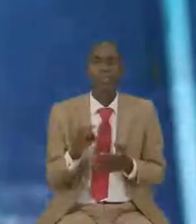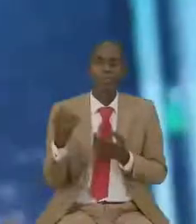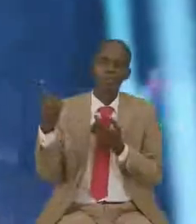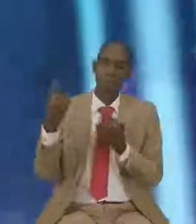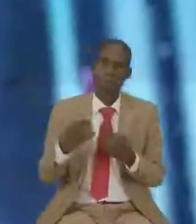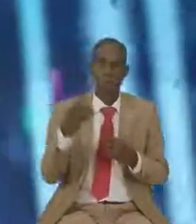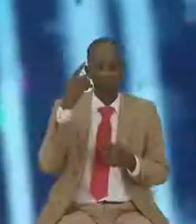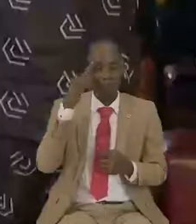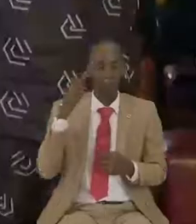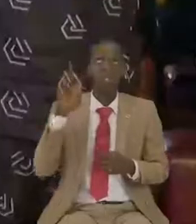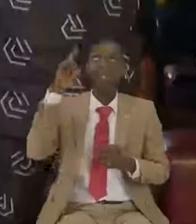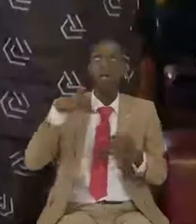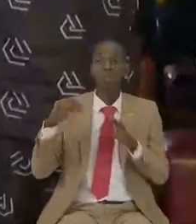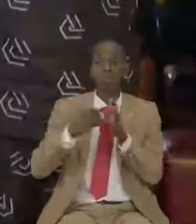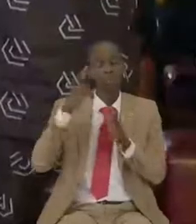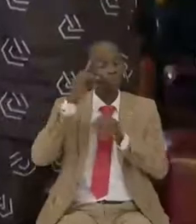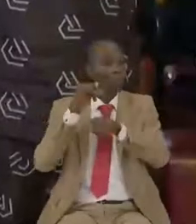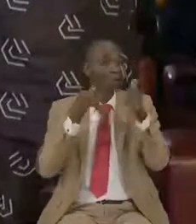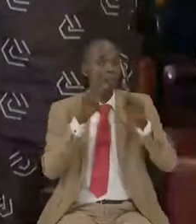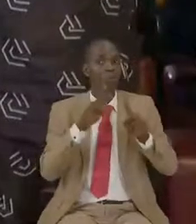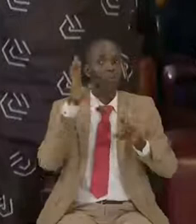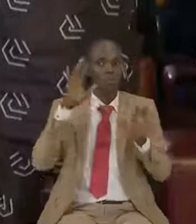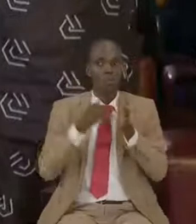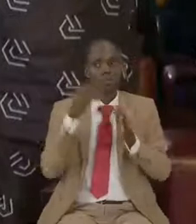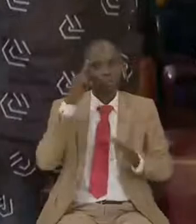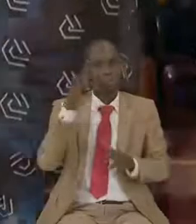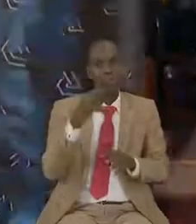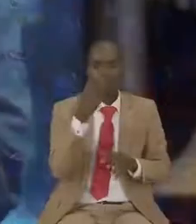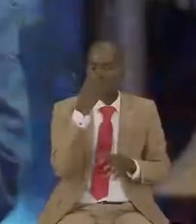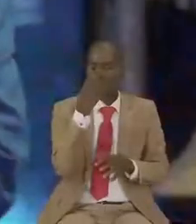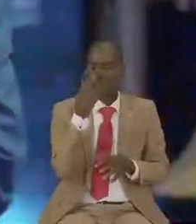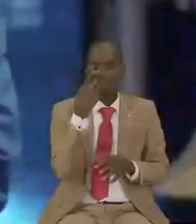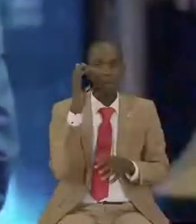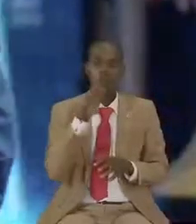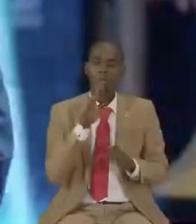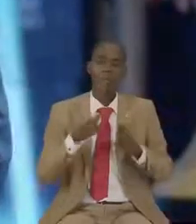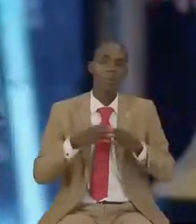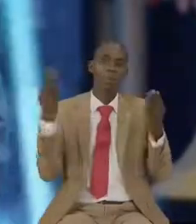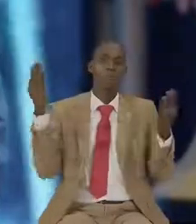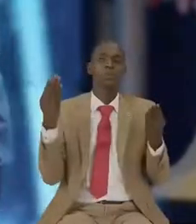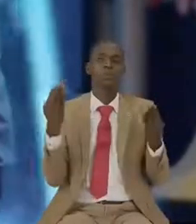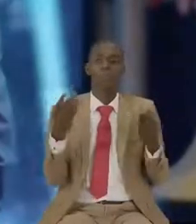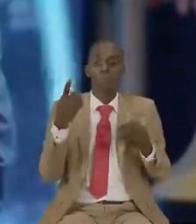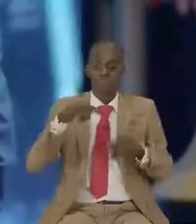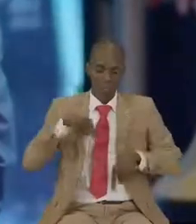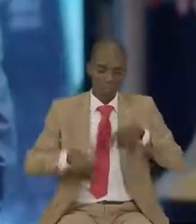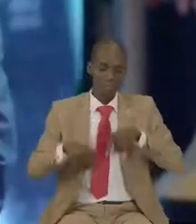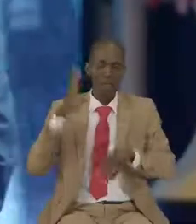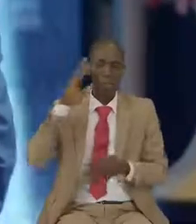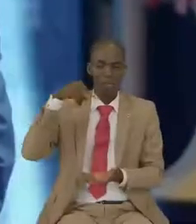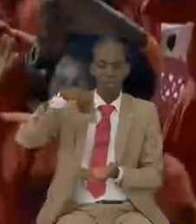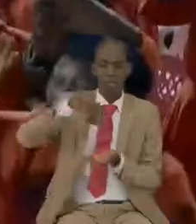vous touchera. Le Seigneur l'a fait pour des gens, il le fera pour vous. Les yeux aveugles s'ouvriront.